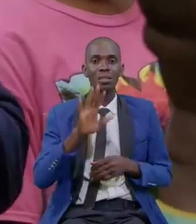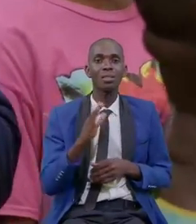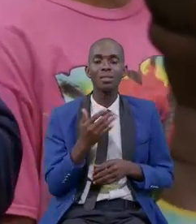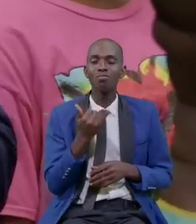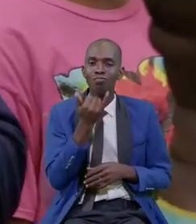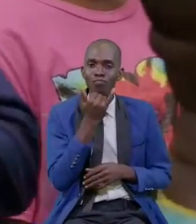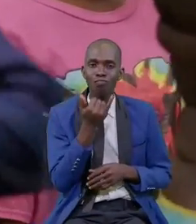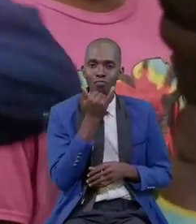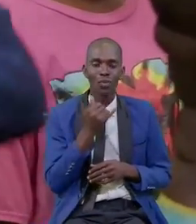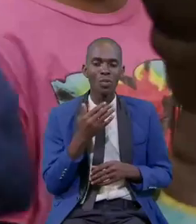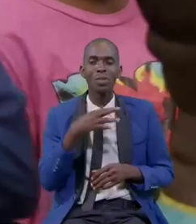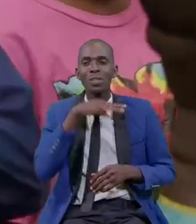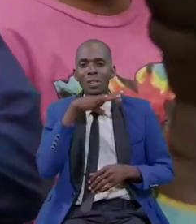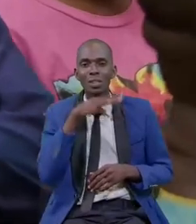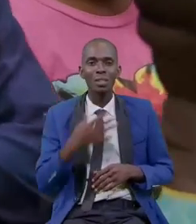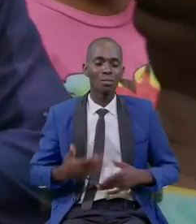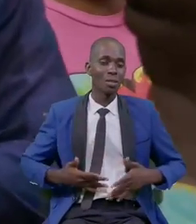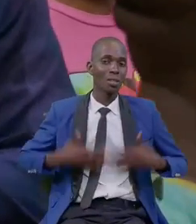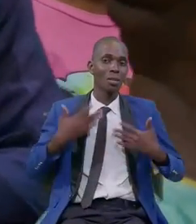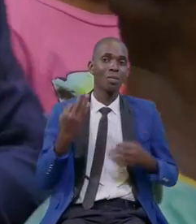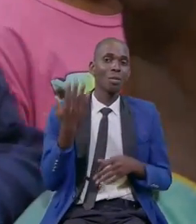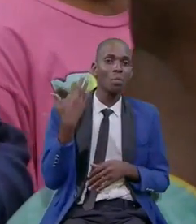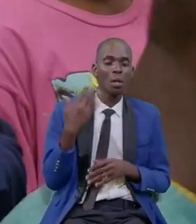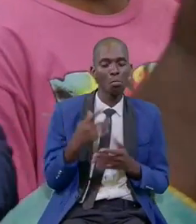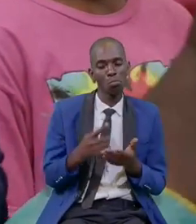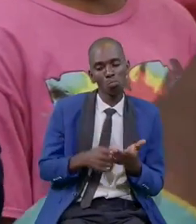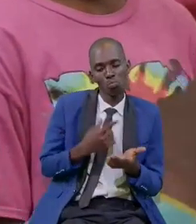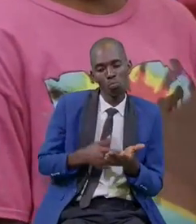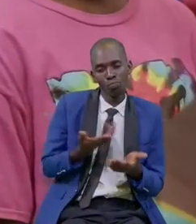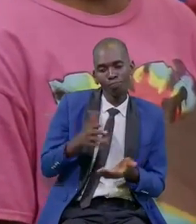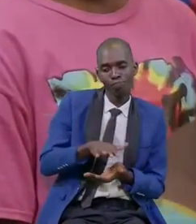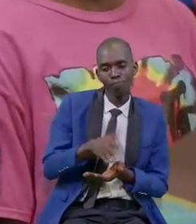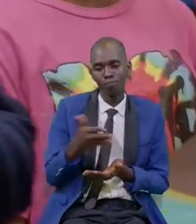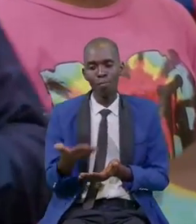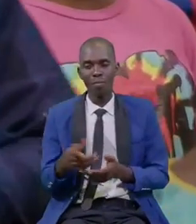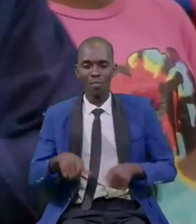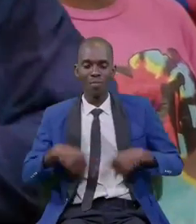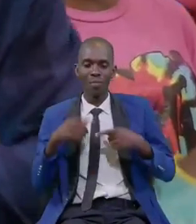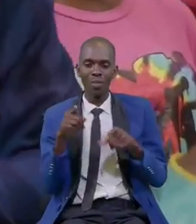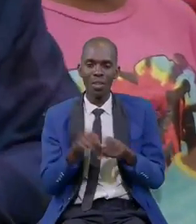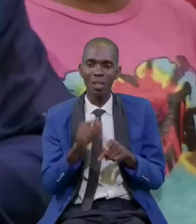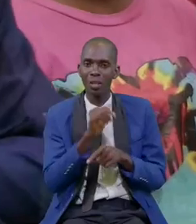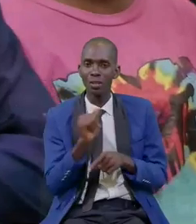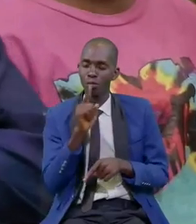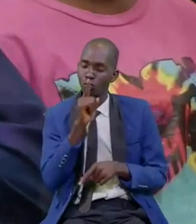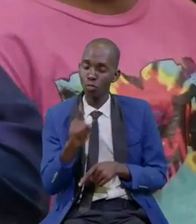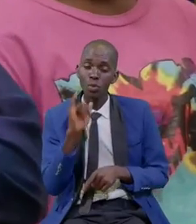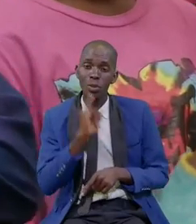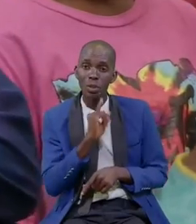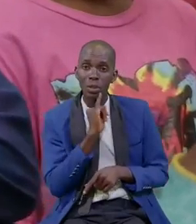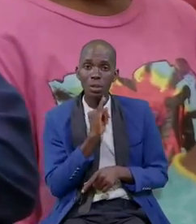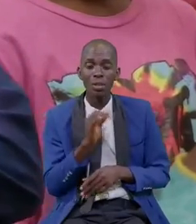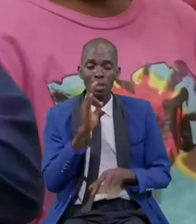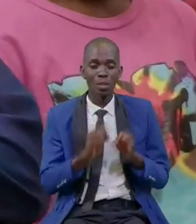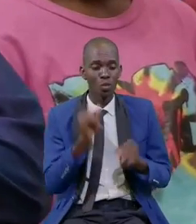comme dans le passé avec la sue abominable, parfois en se comportant comme Israélite,